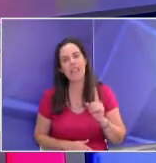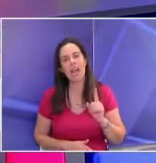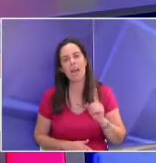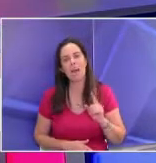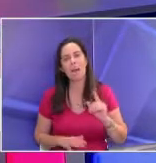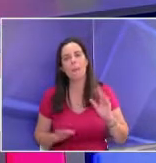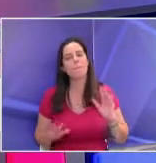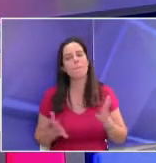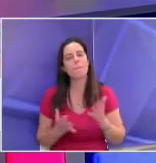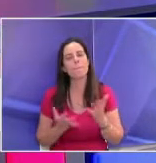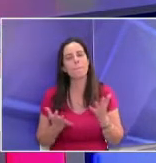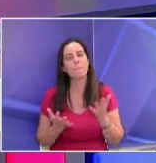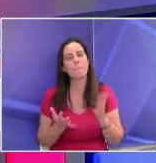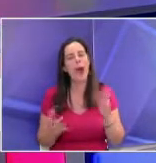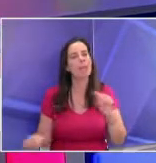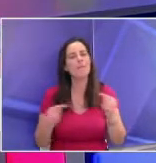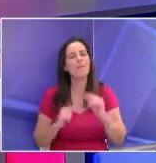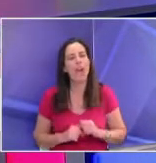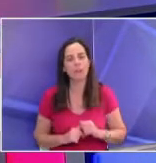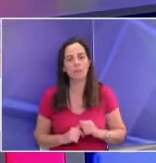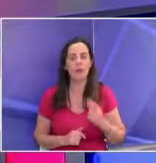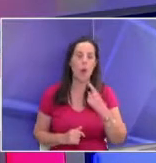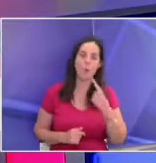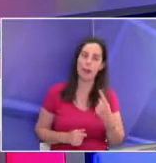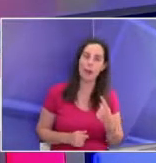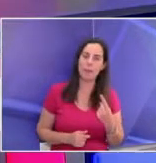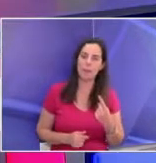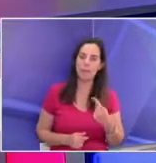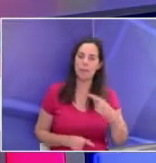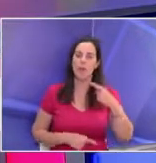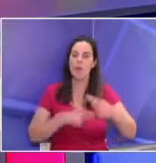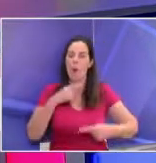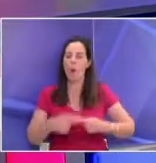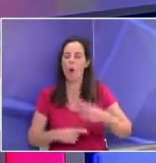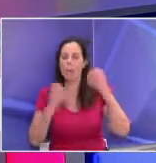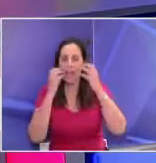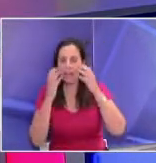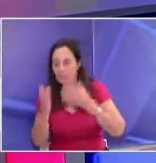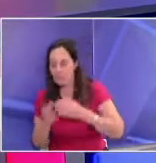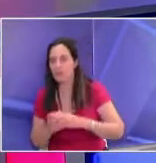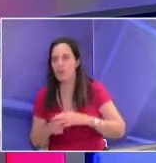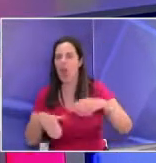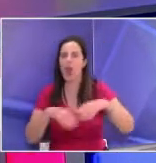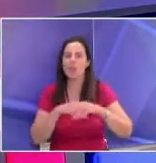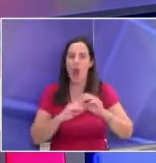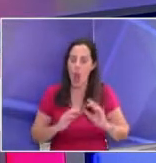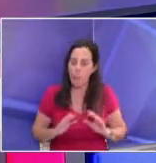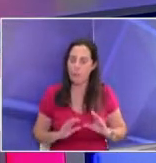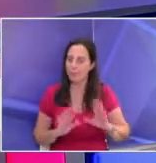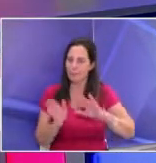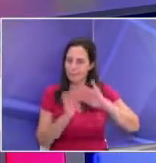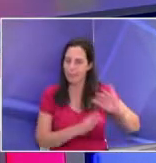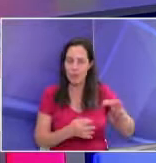מה החלק שעליו מתווכחים? הם אומרים, מורשת רבין זה וזה, השלום וכו'. עכשיו